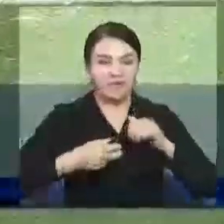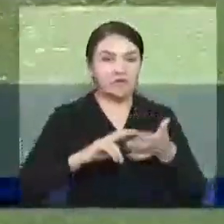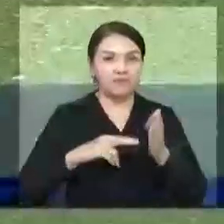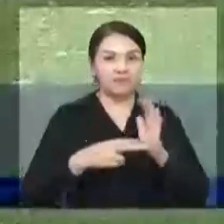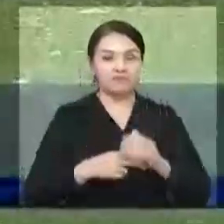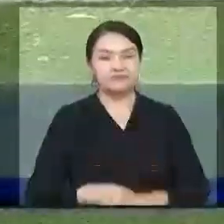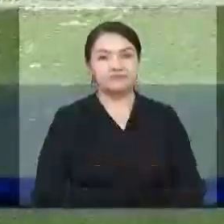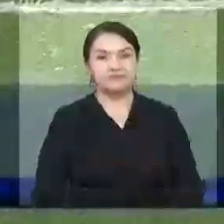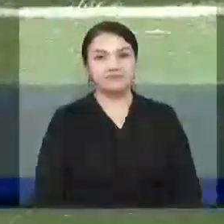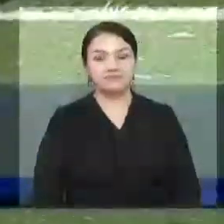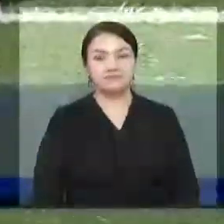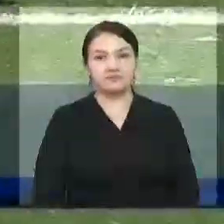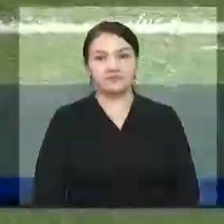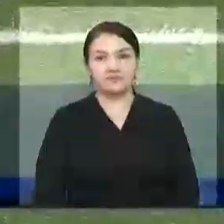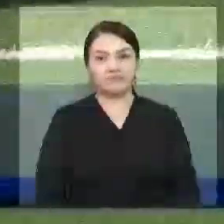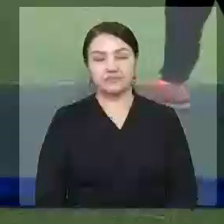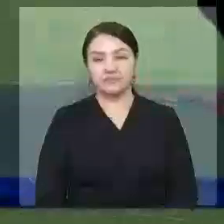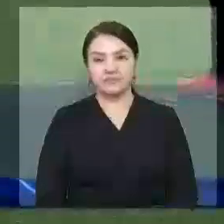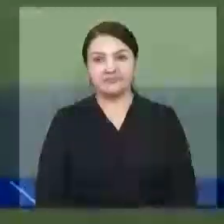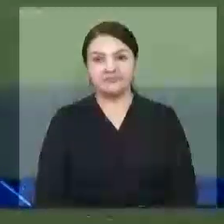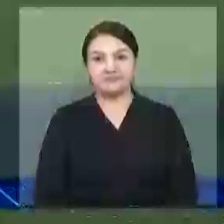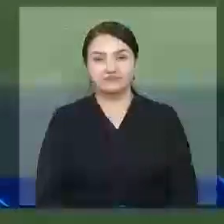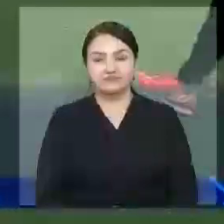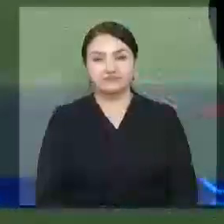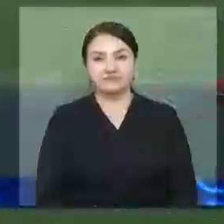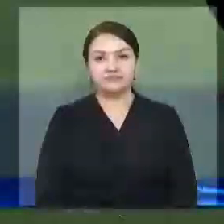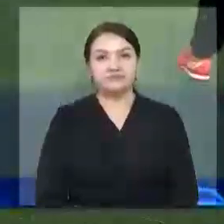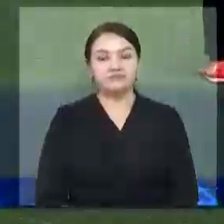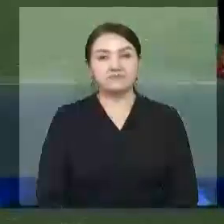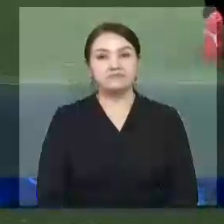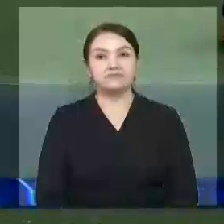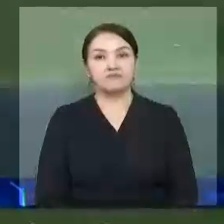жоспарлап отыр. Айжан Иланқызы, Жасан Жалбақов, Азамат Сауханов, Ақтөбе телеарнасы.